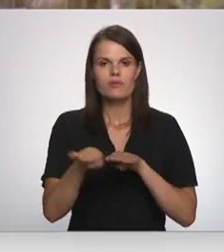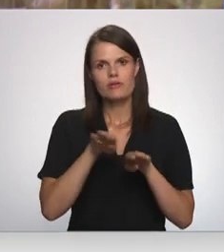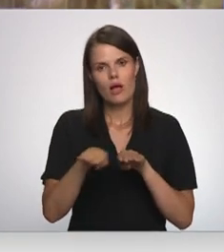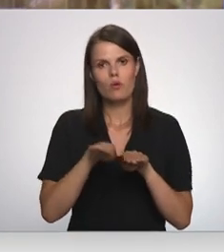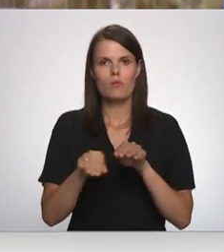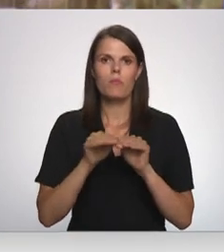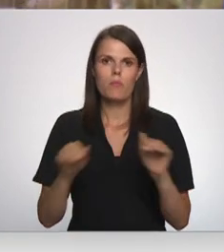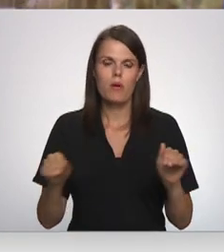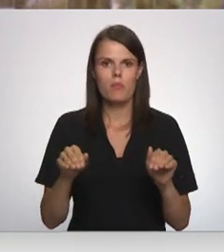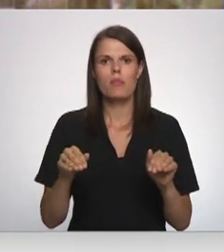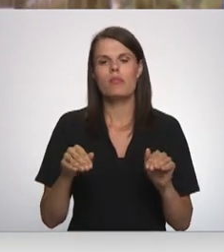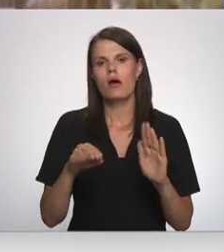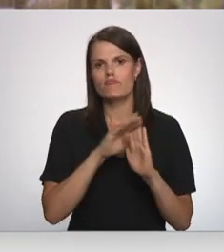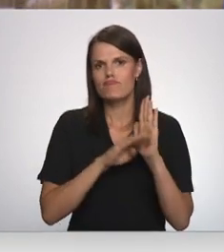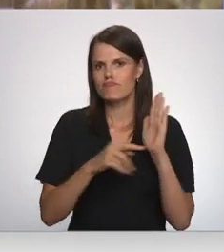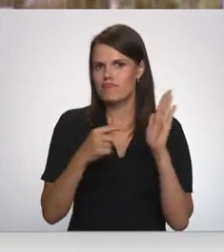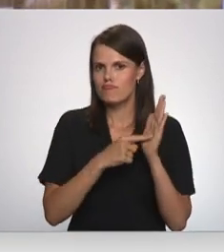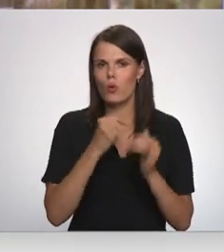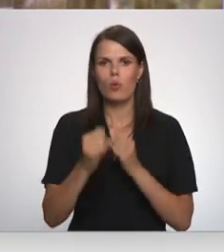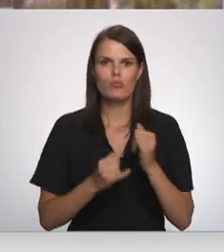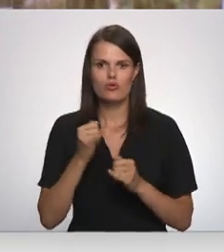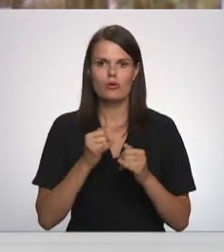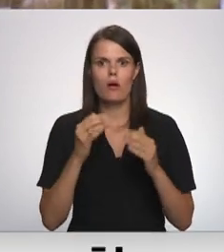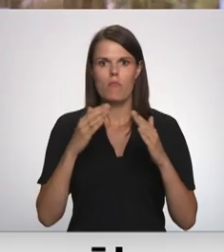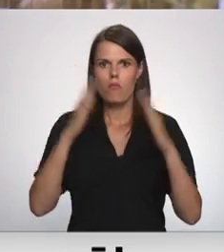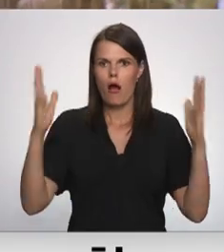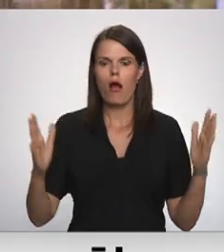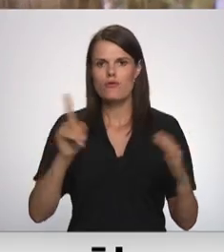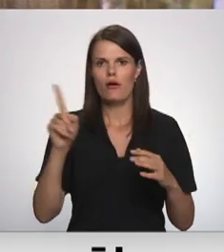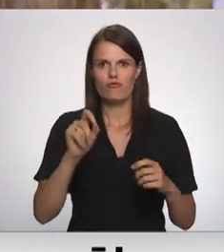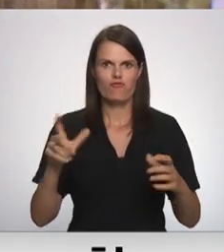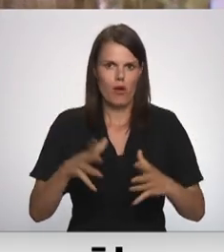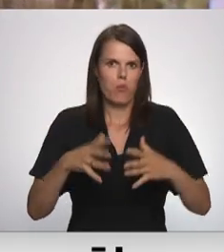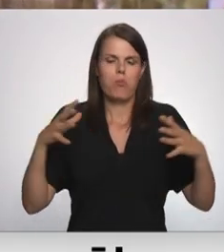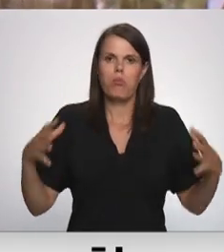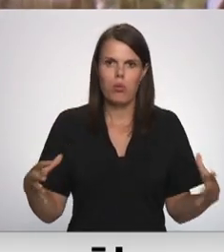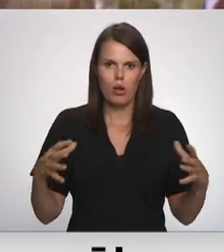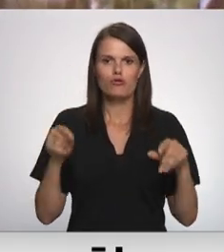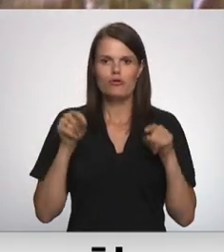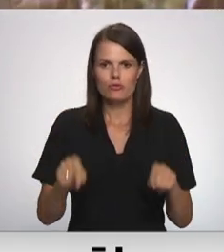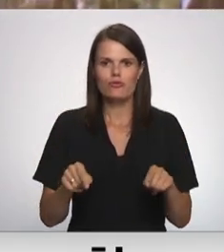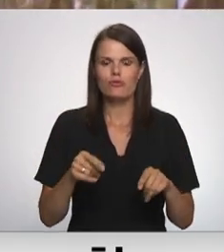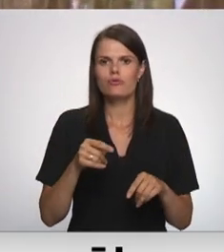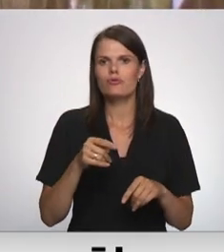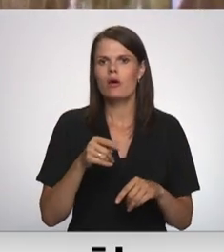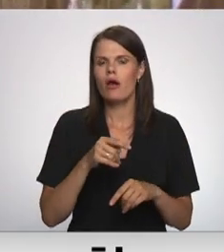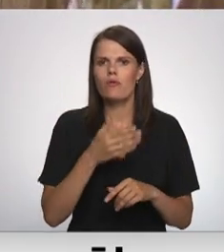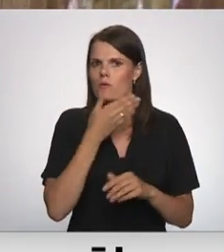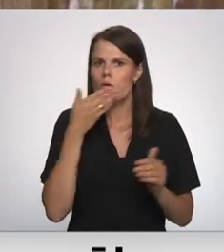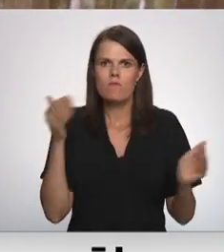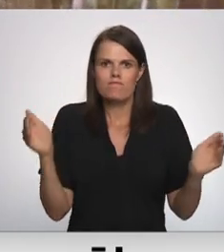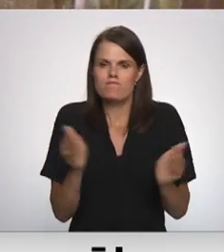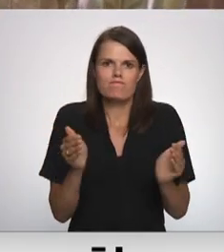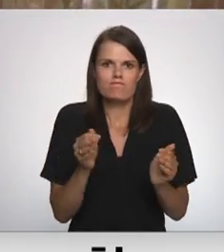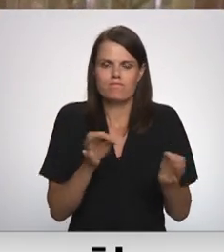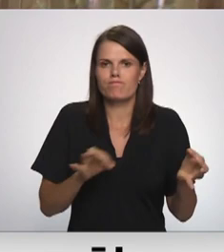pamata labturības prasībām, māja ir vairāk kā plaša, jāsaka tā, jo te galīgi nav, neesam pieturējušies pie